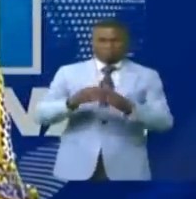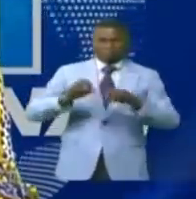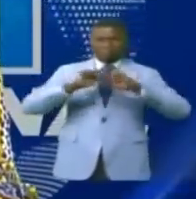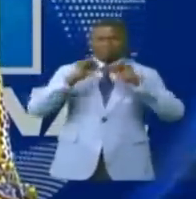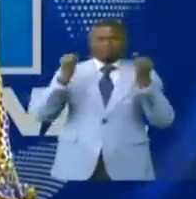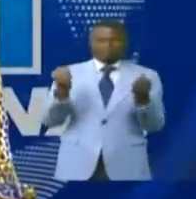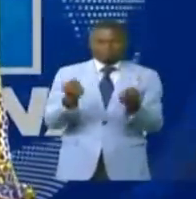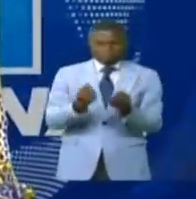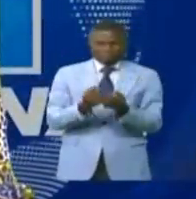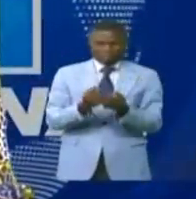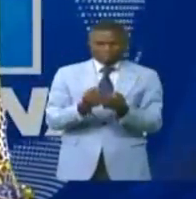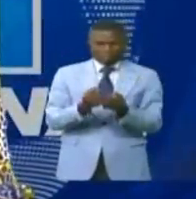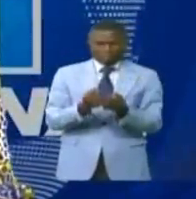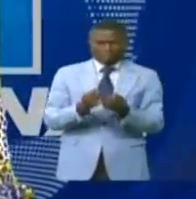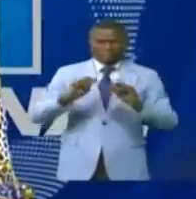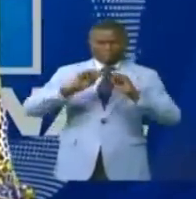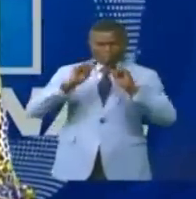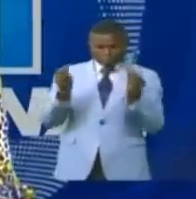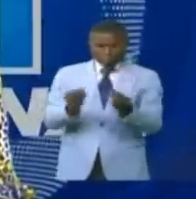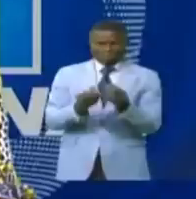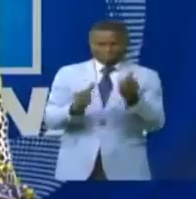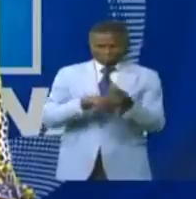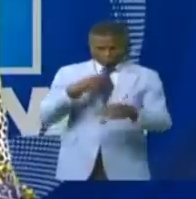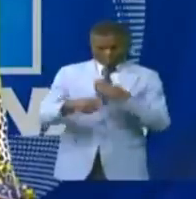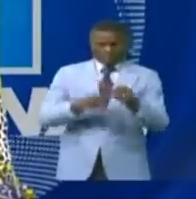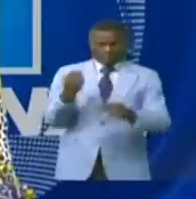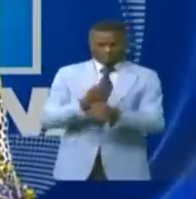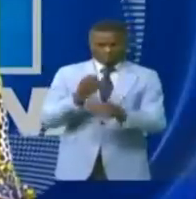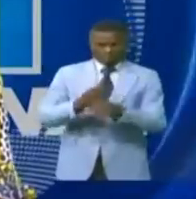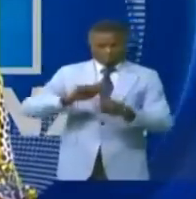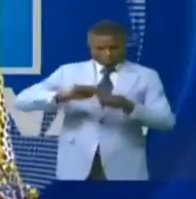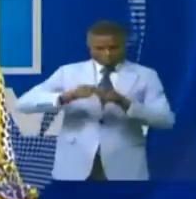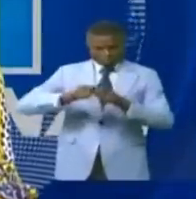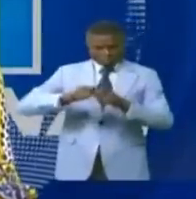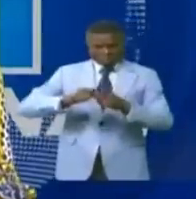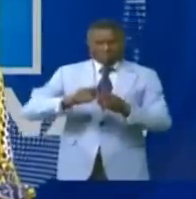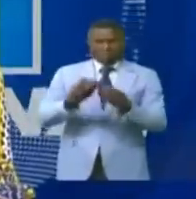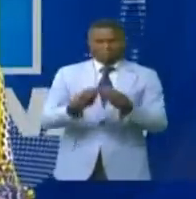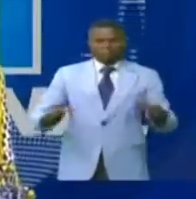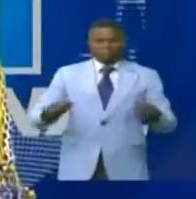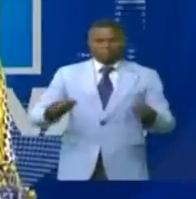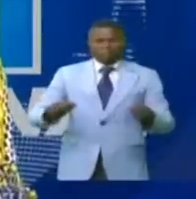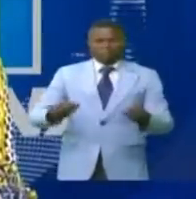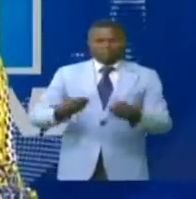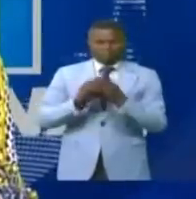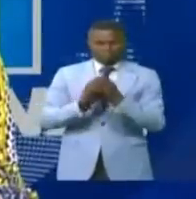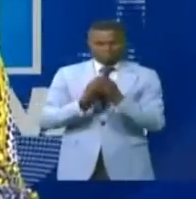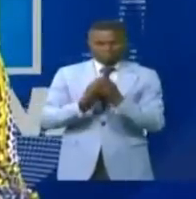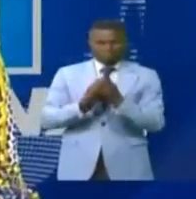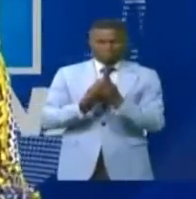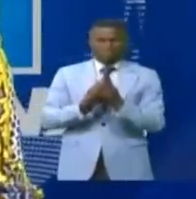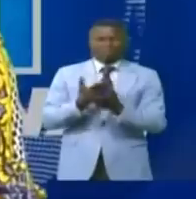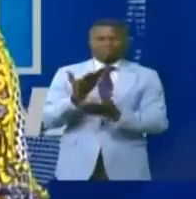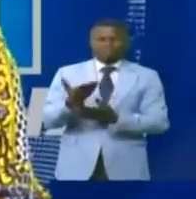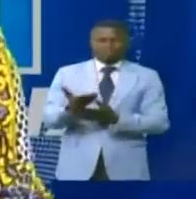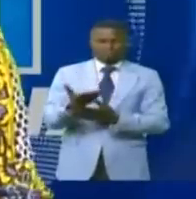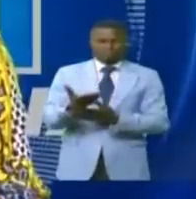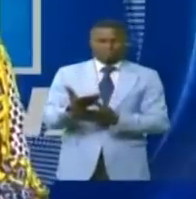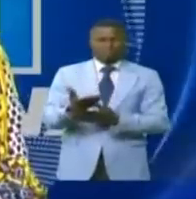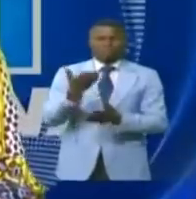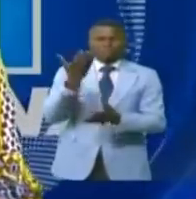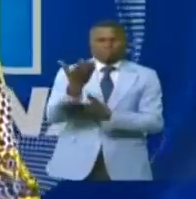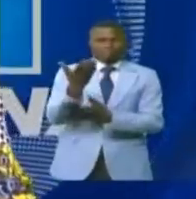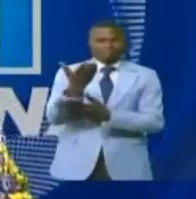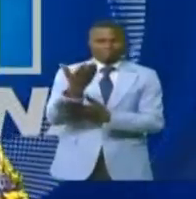sociale que les équipes sont à pied d'œuvre pour rétablir la situation dans le meilleur délai et